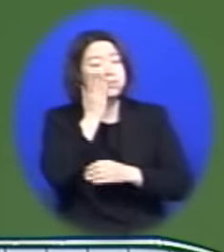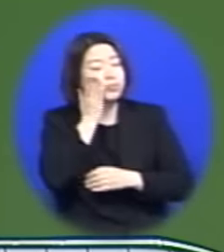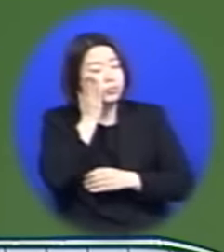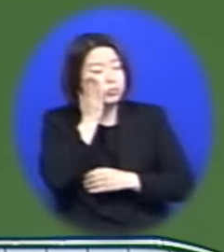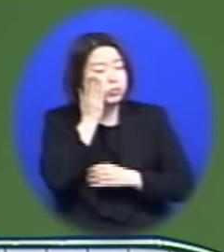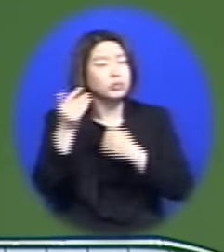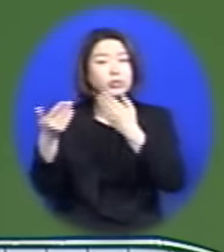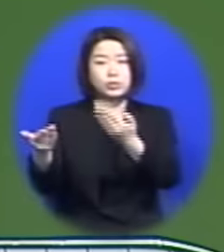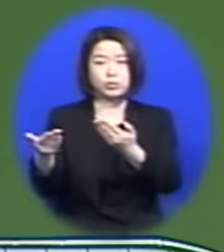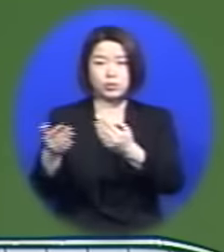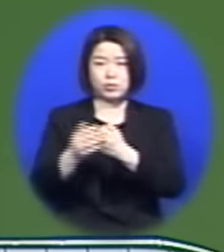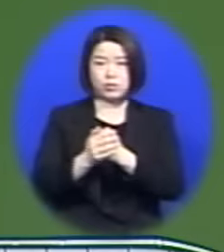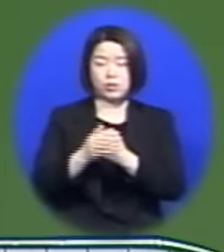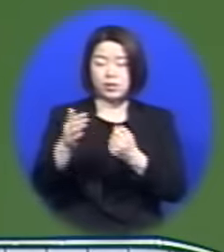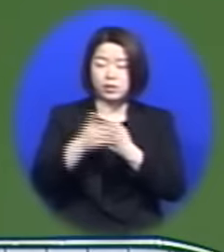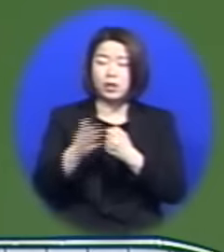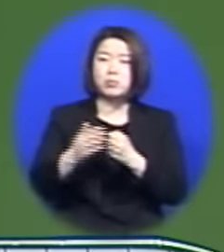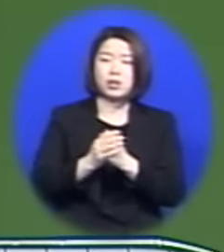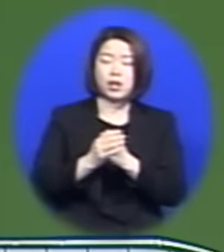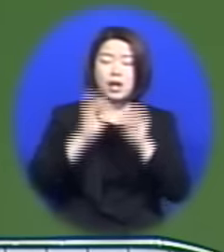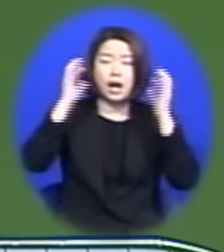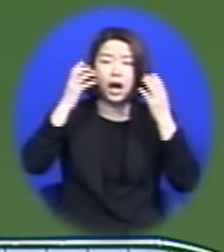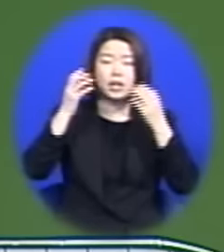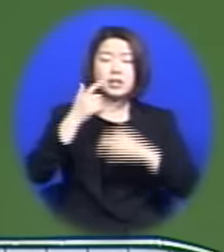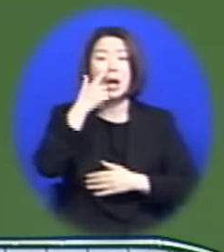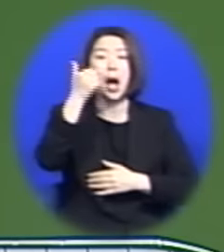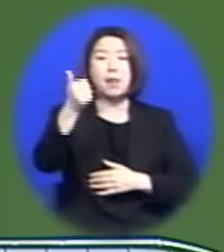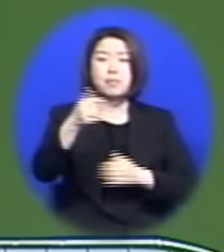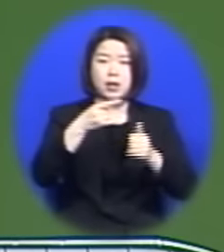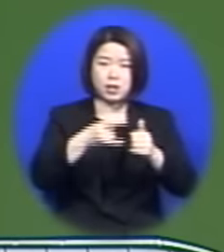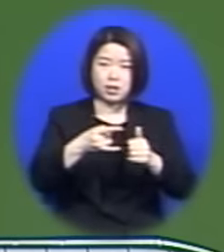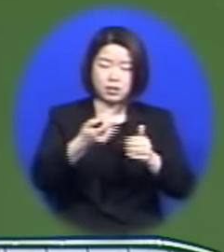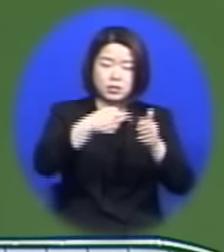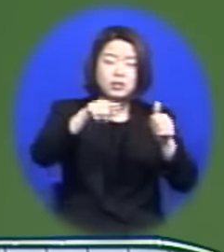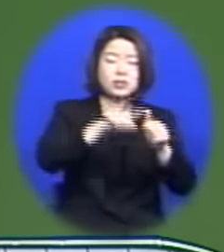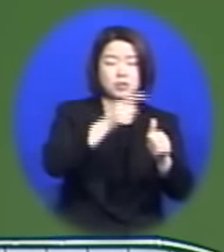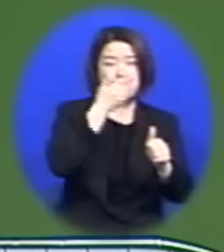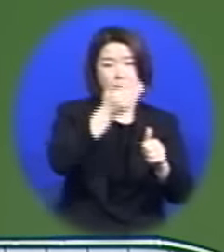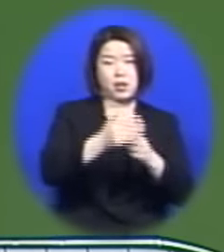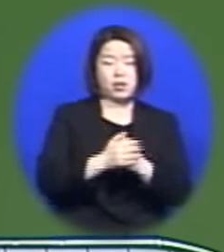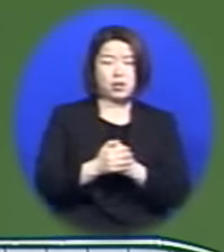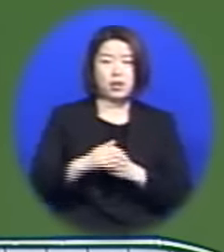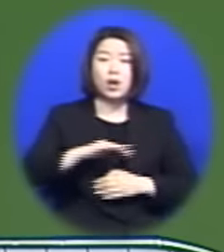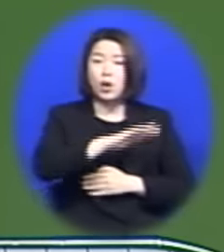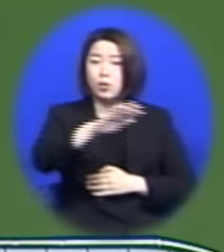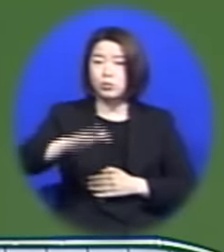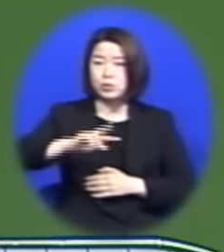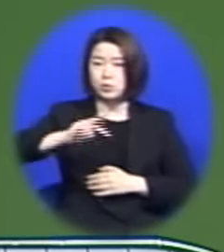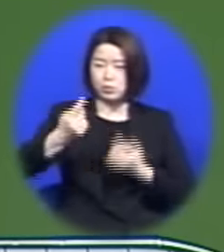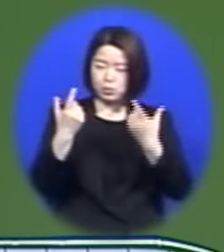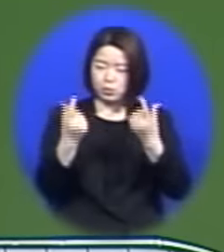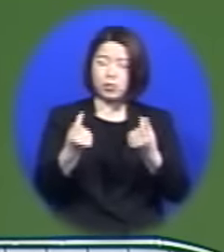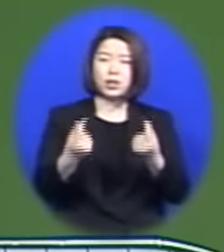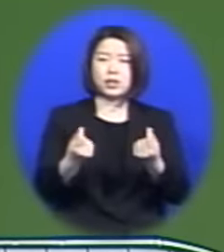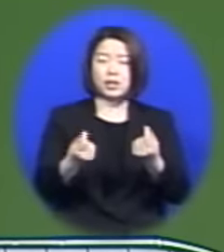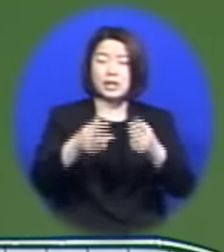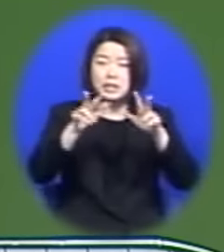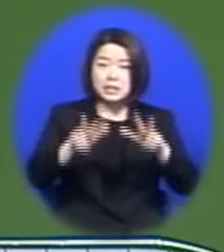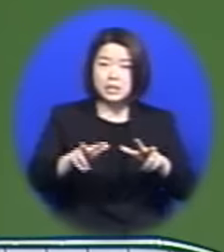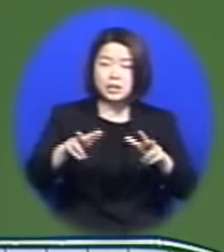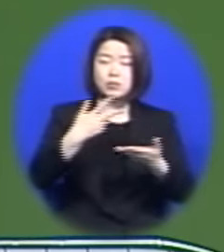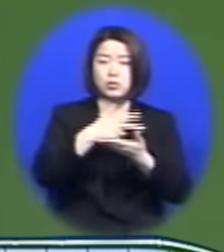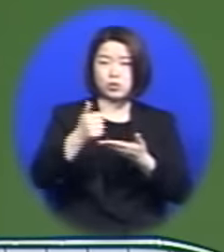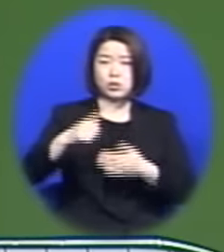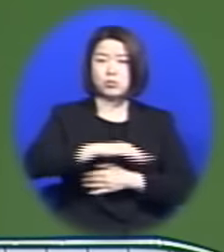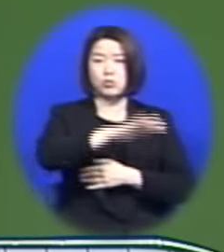것으로 그 아이는 맡길 수 있었어요 우리도 똑같습니다 지금 주님은 우리